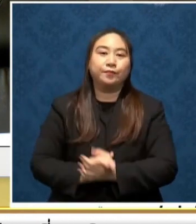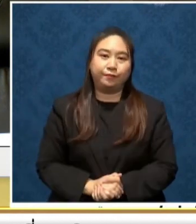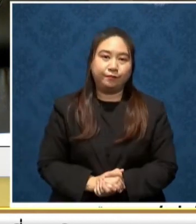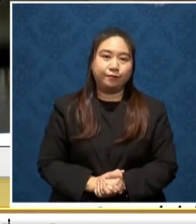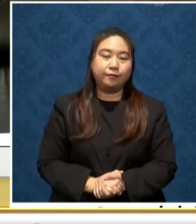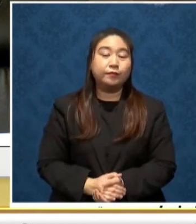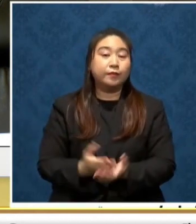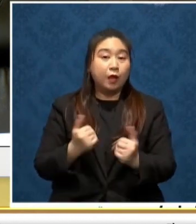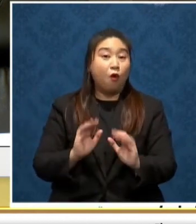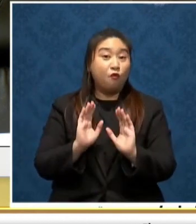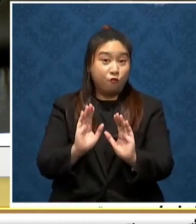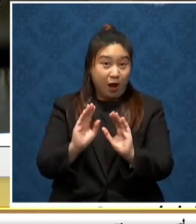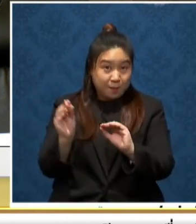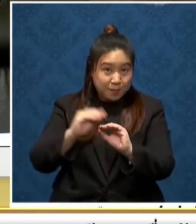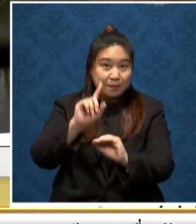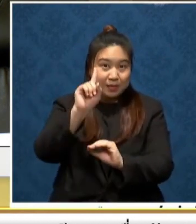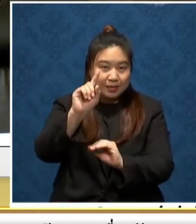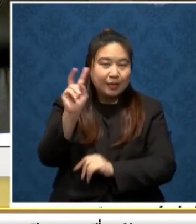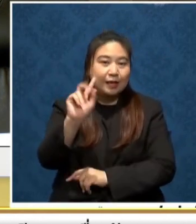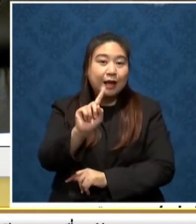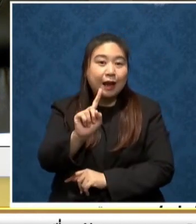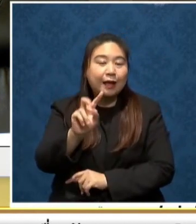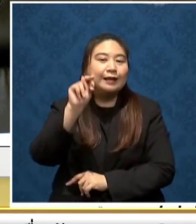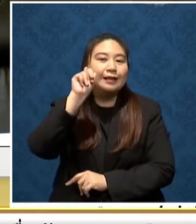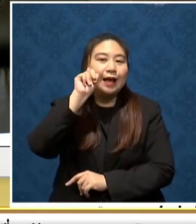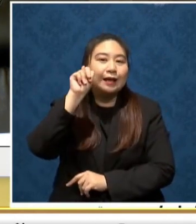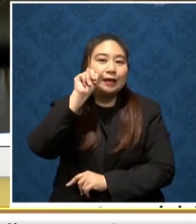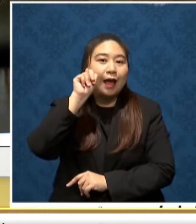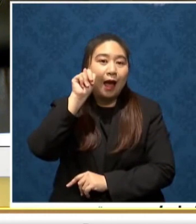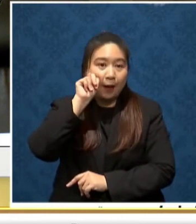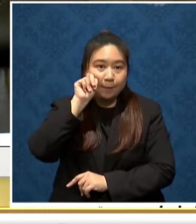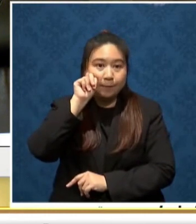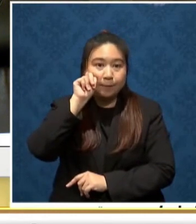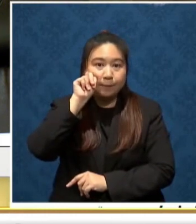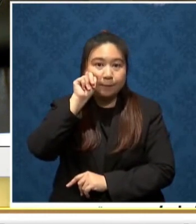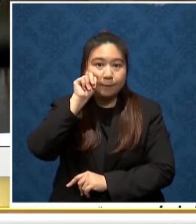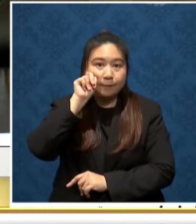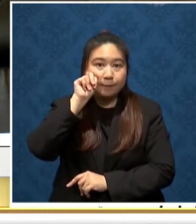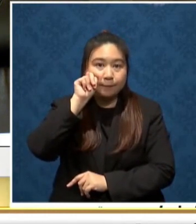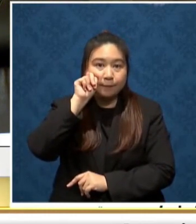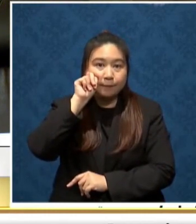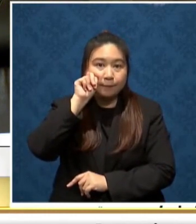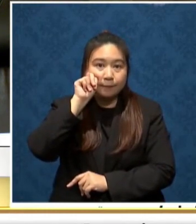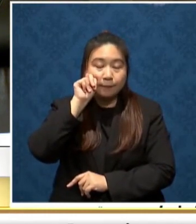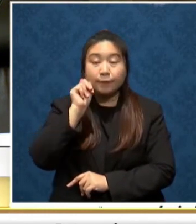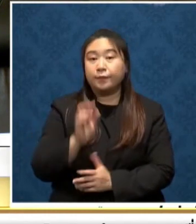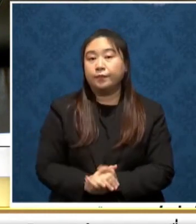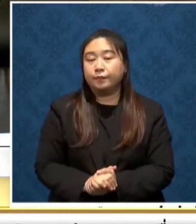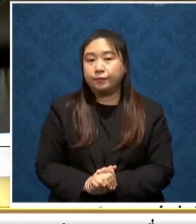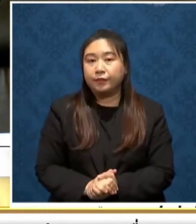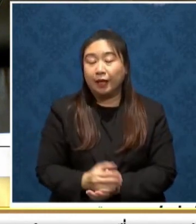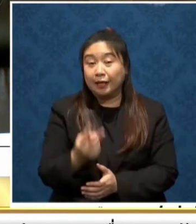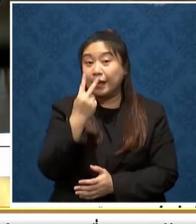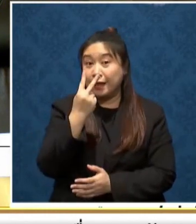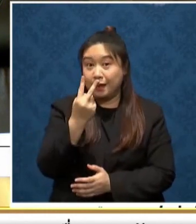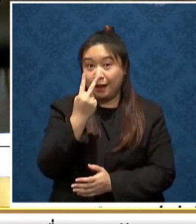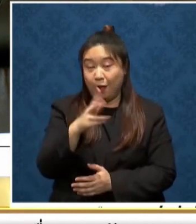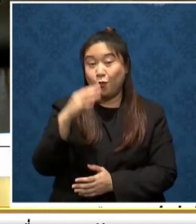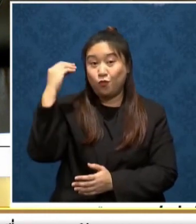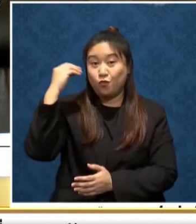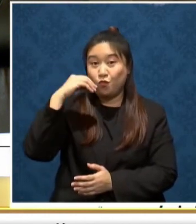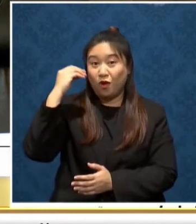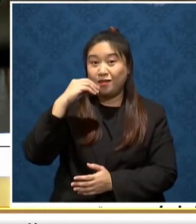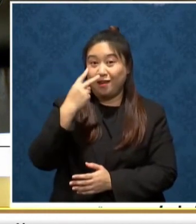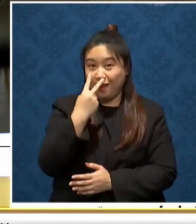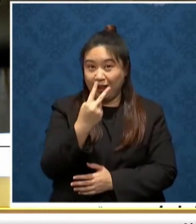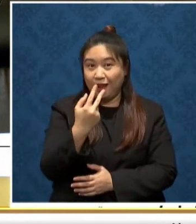ากไว้อีกเรื่องนึงก็คือเรื่องแหล่งน้ำนะครับผมคงจะพูดเป็นหลักๆนะครับอย่างท่านอาจจะได้เห็นในทุกวันนี้นะครับราค